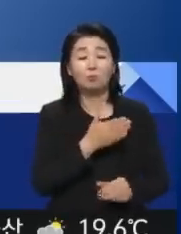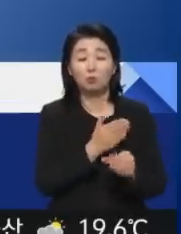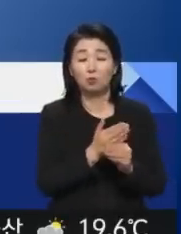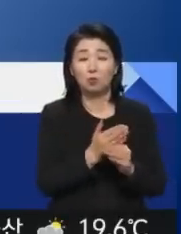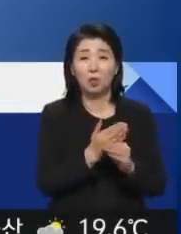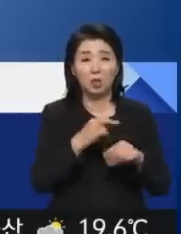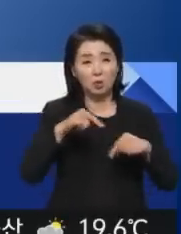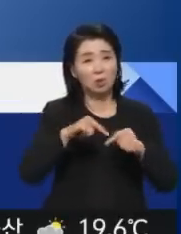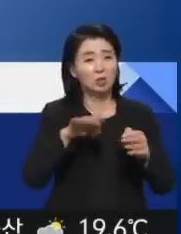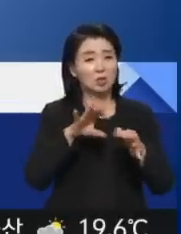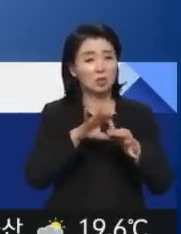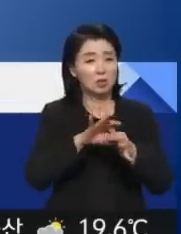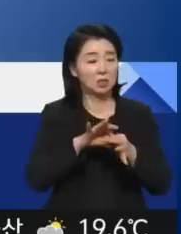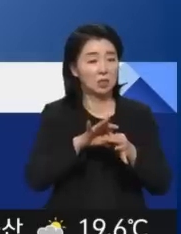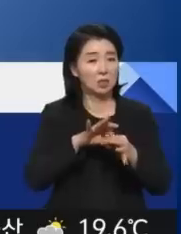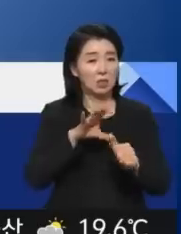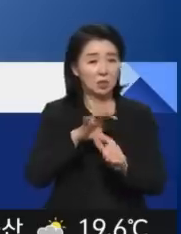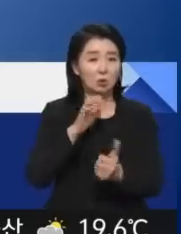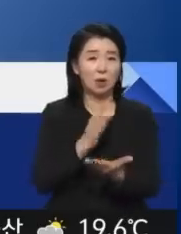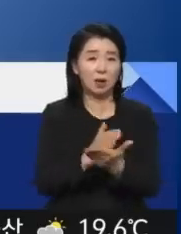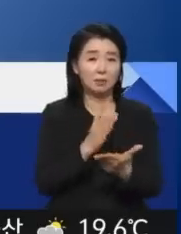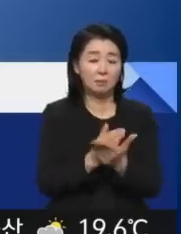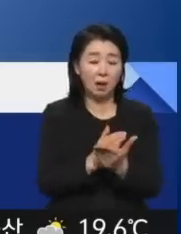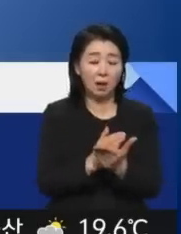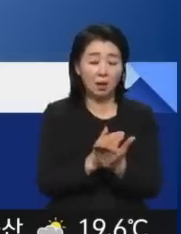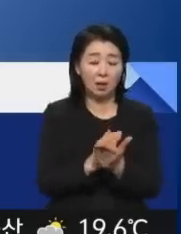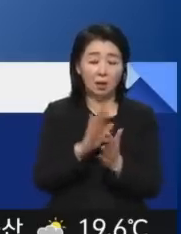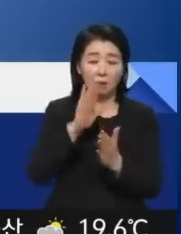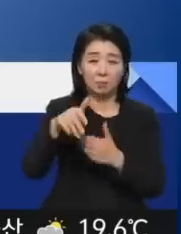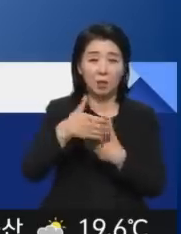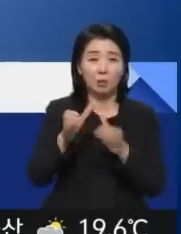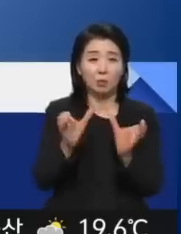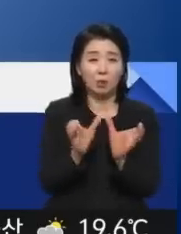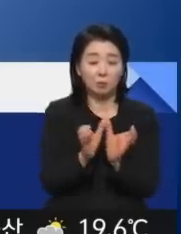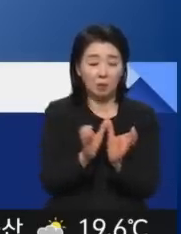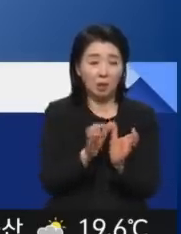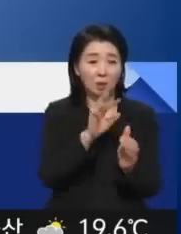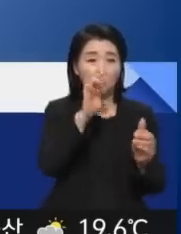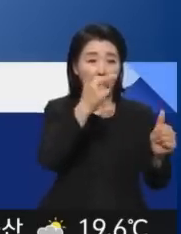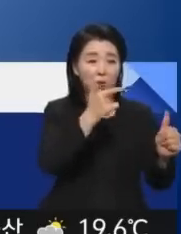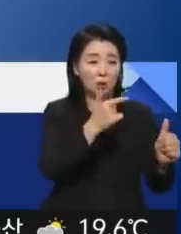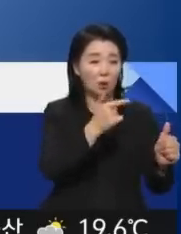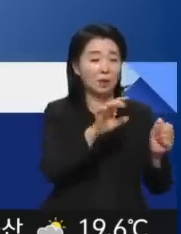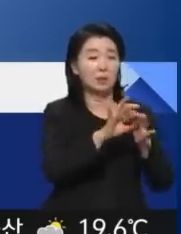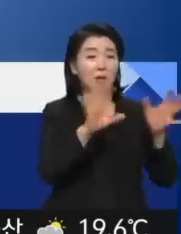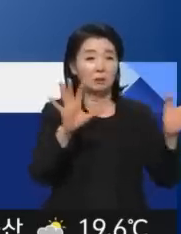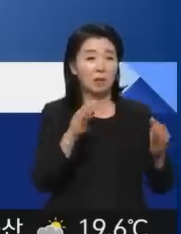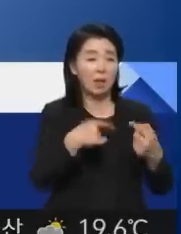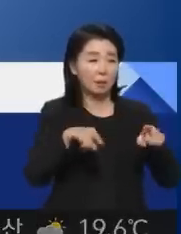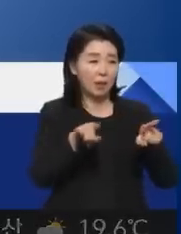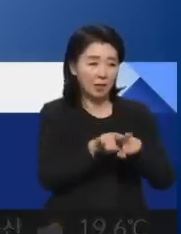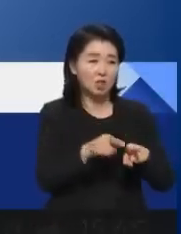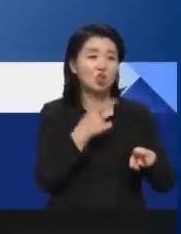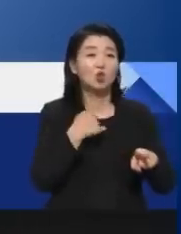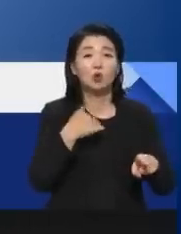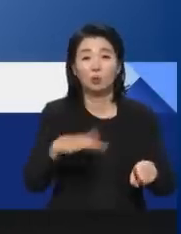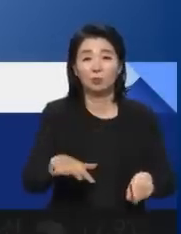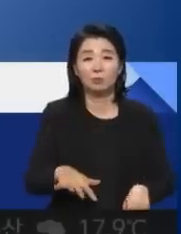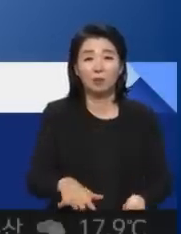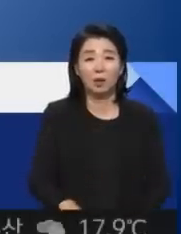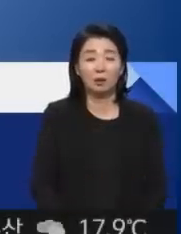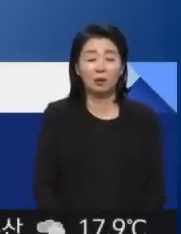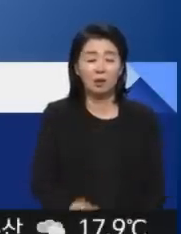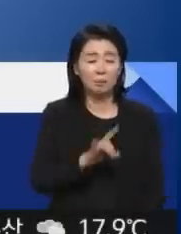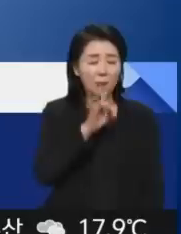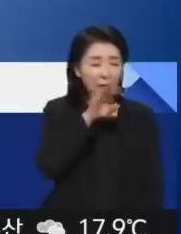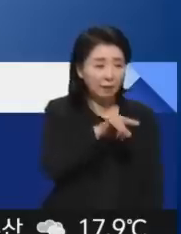마십시오. 미래통합당은 정광훈 목사와 아무 관계가 없습니다. 또 함께 한 적도 없습니다. 말이 안 되는